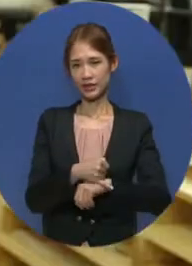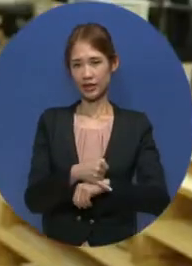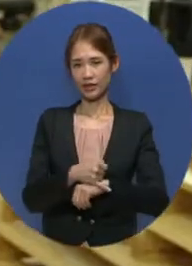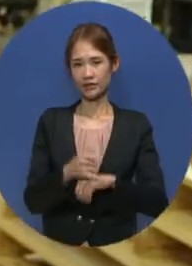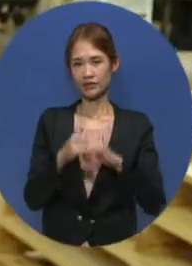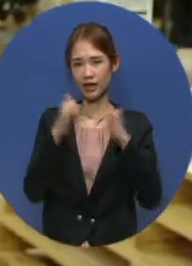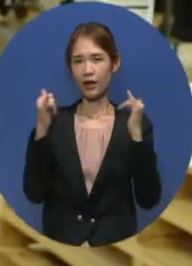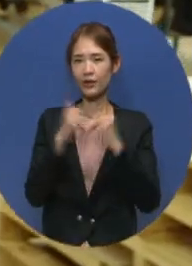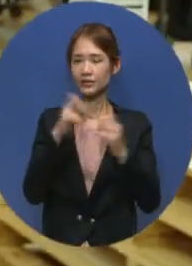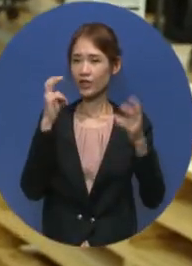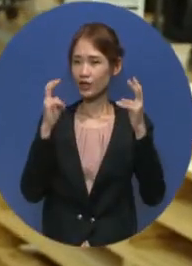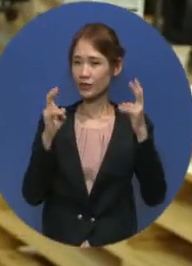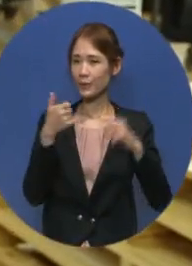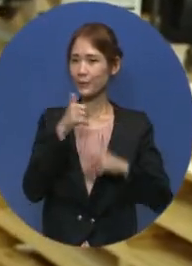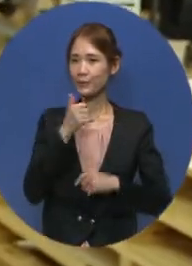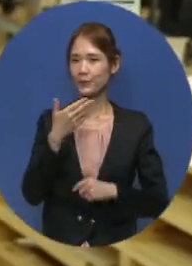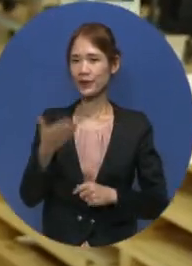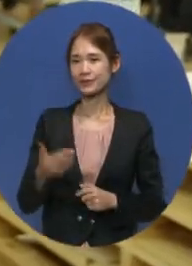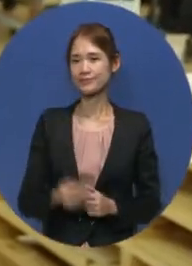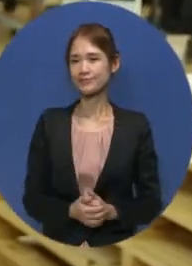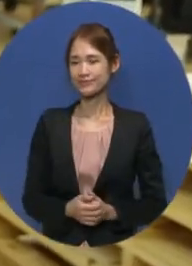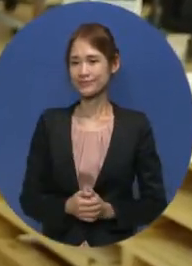승부하는 사회적 기업이 있습니다.